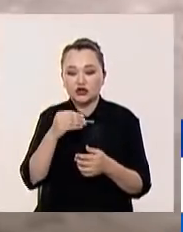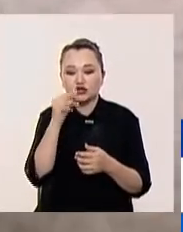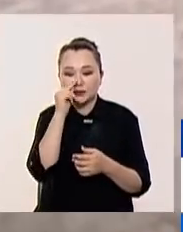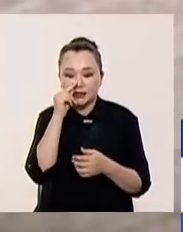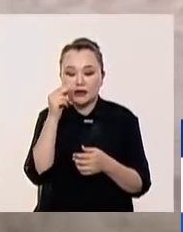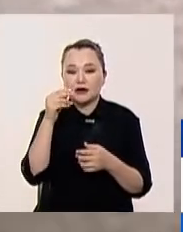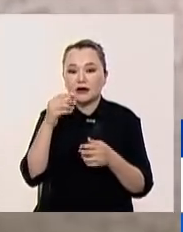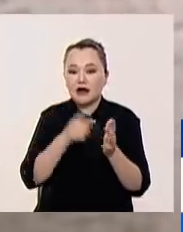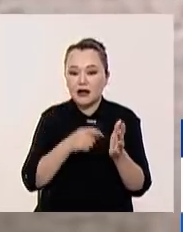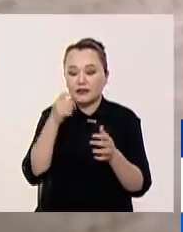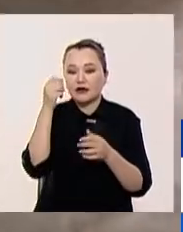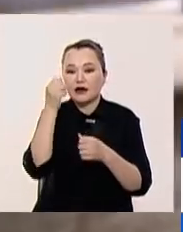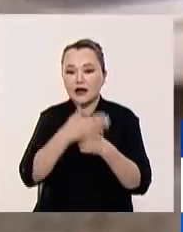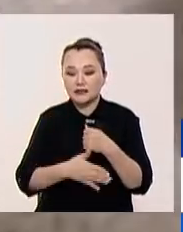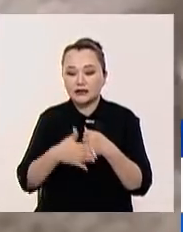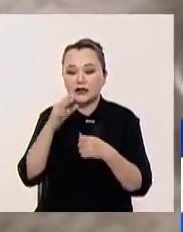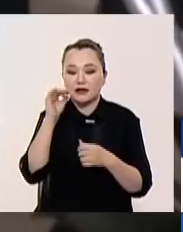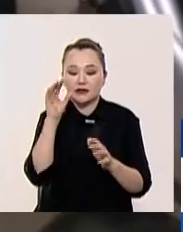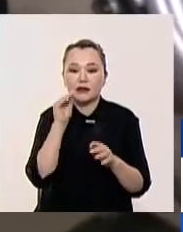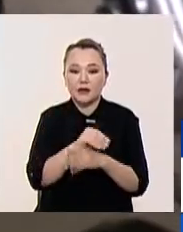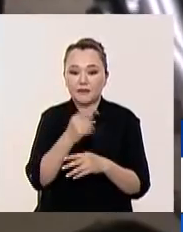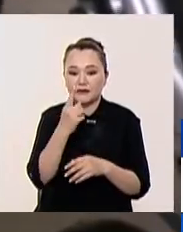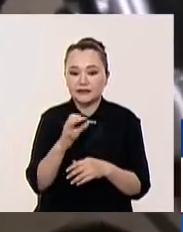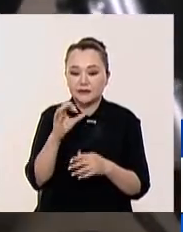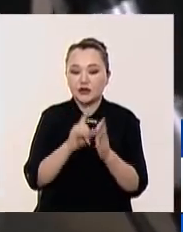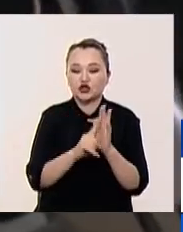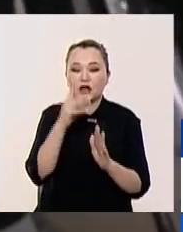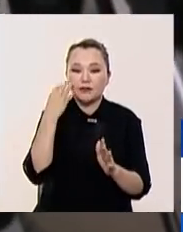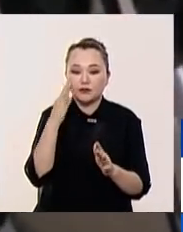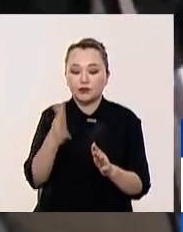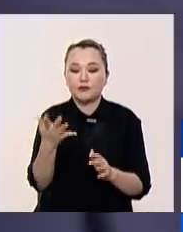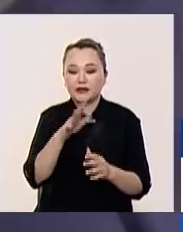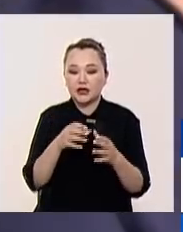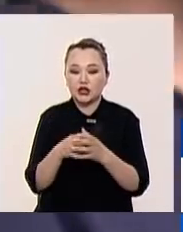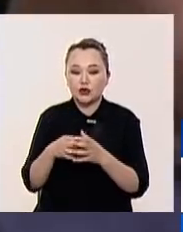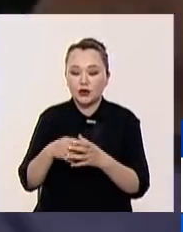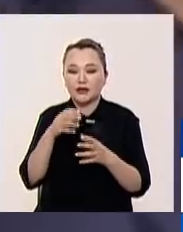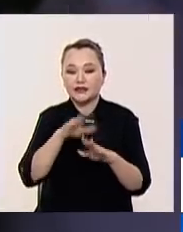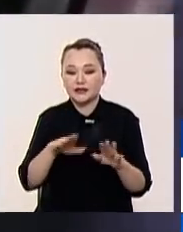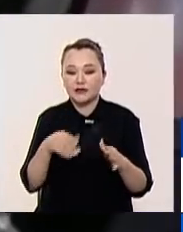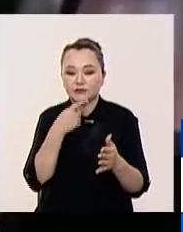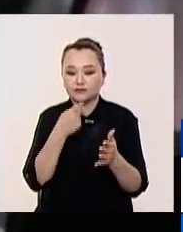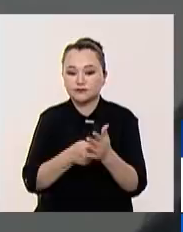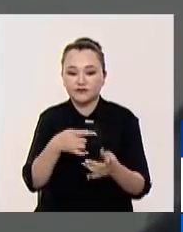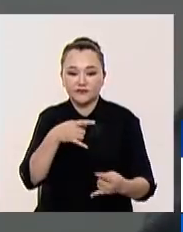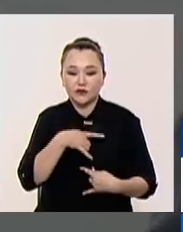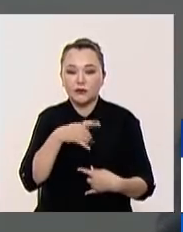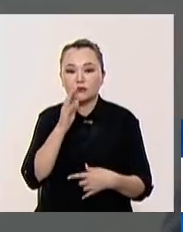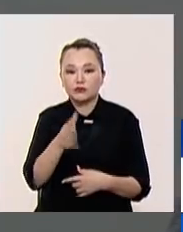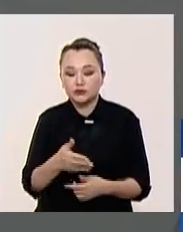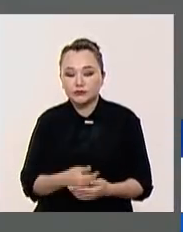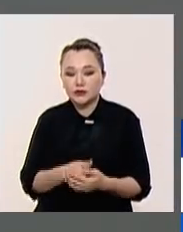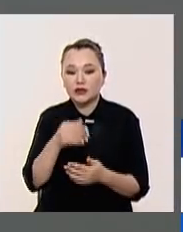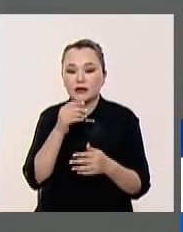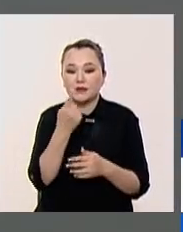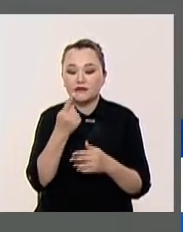столица. С 1 сентября добавится и Алматы. В рамках всеобуча только 5 категорий детей обеспечиваются питанием и формой. Первая категория –